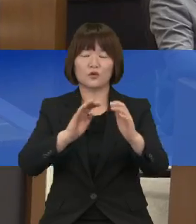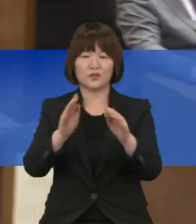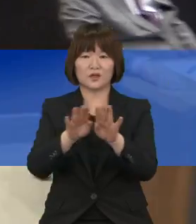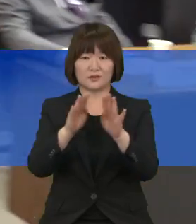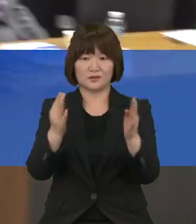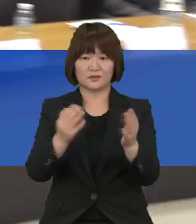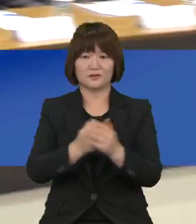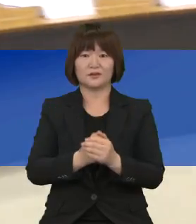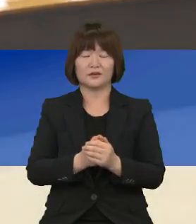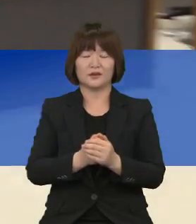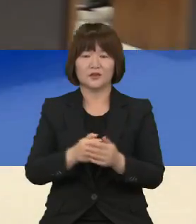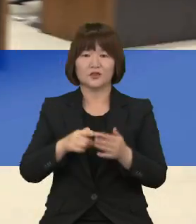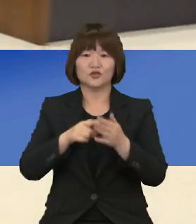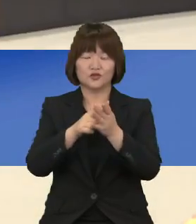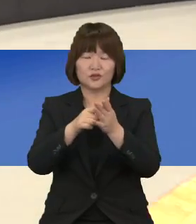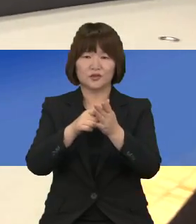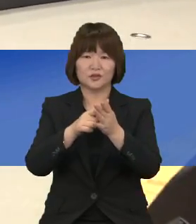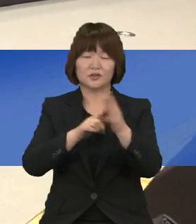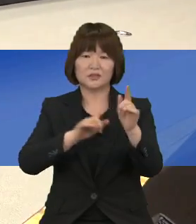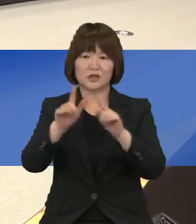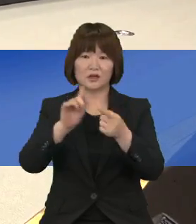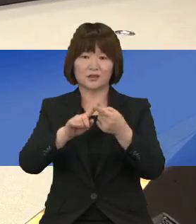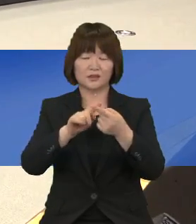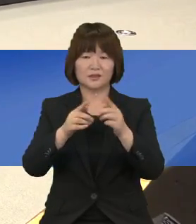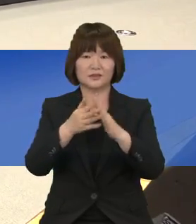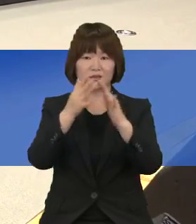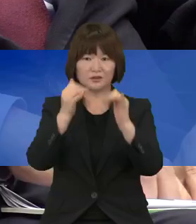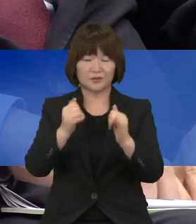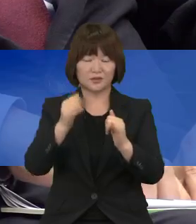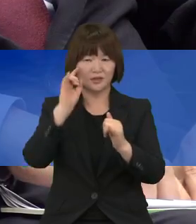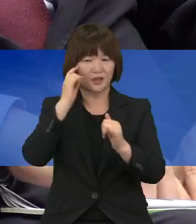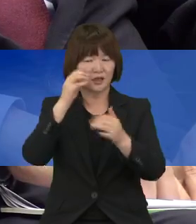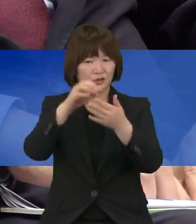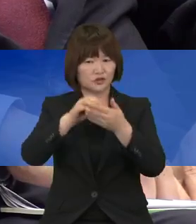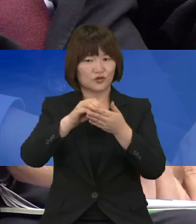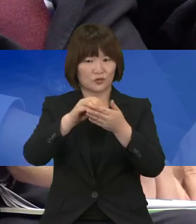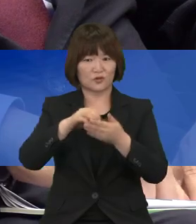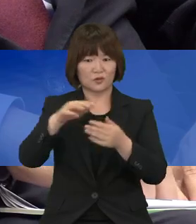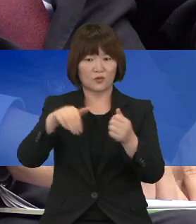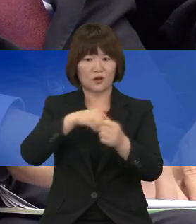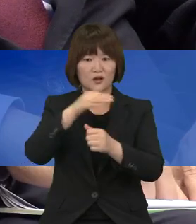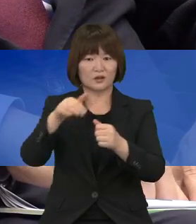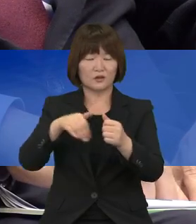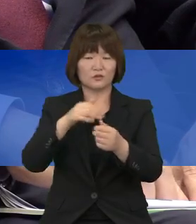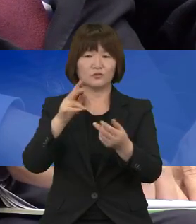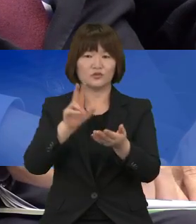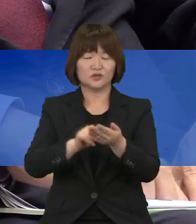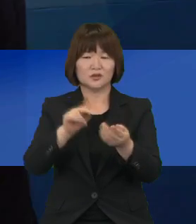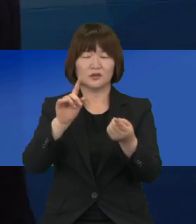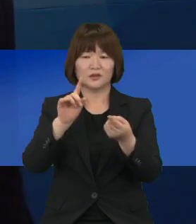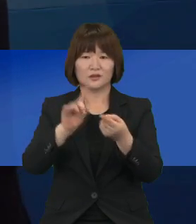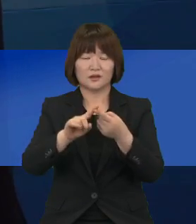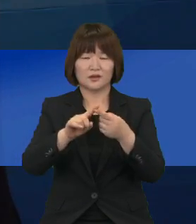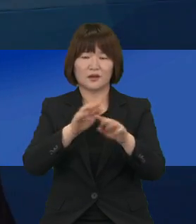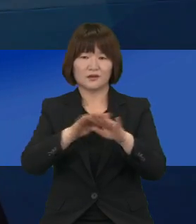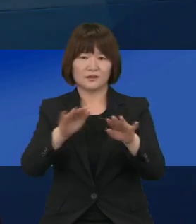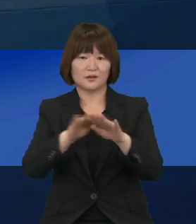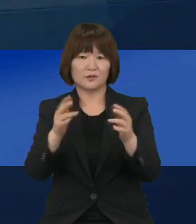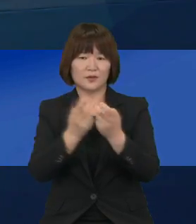포럼은 형산강 환경관리 추진 상황에 대한 주민 의견 수렴과 환경 문제에 대한 대응 방안을 모색하기 위해